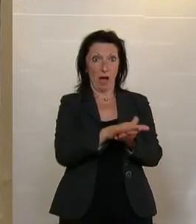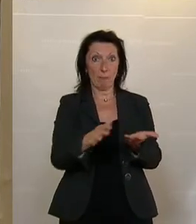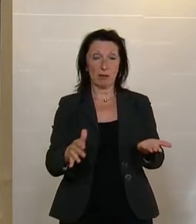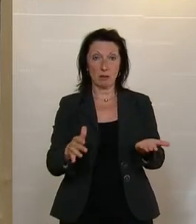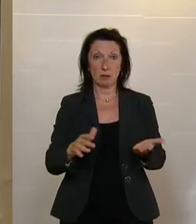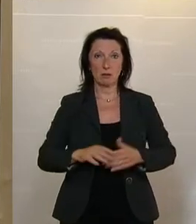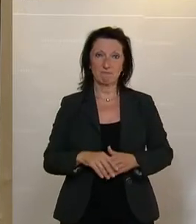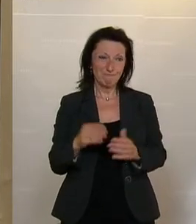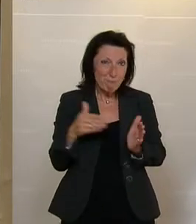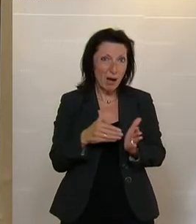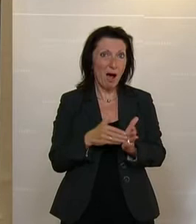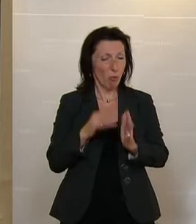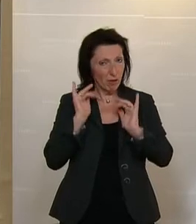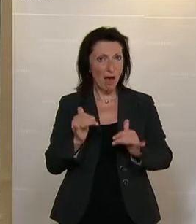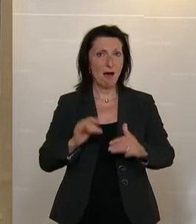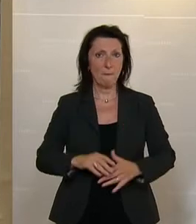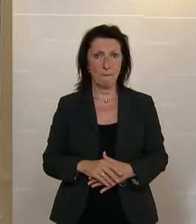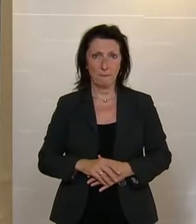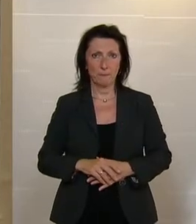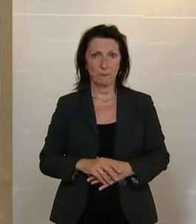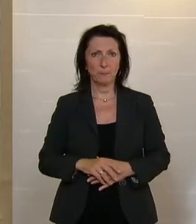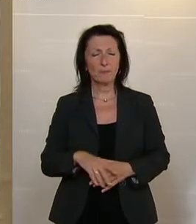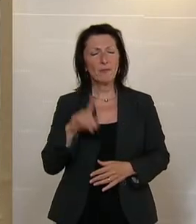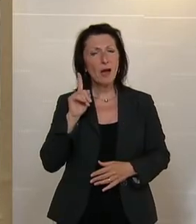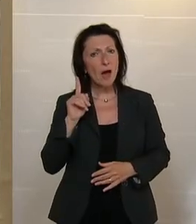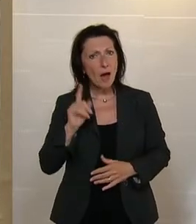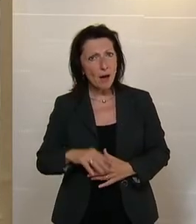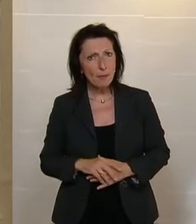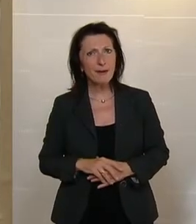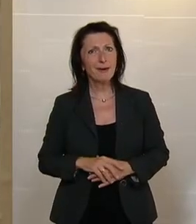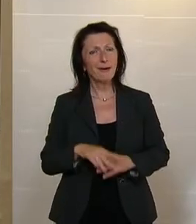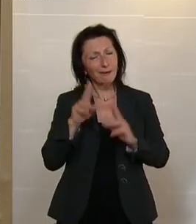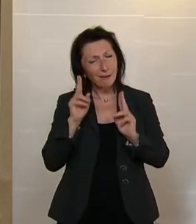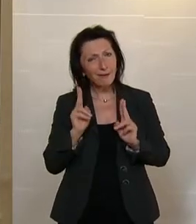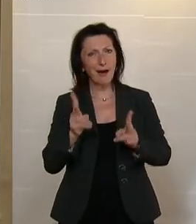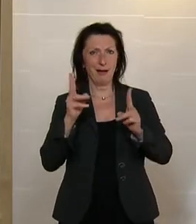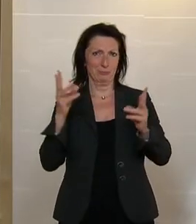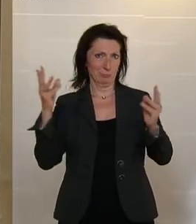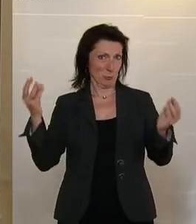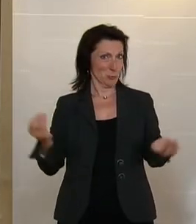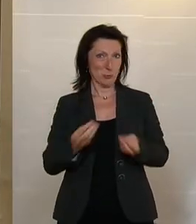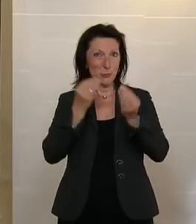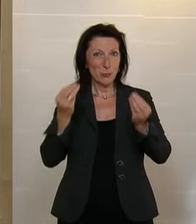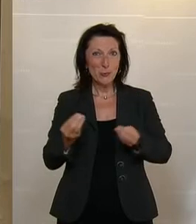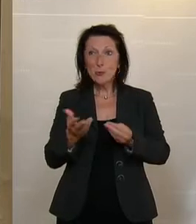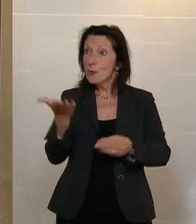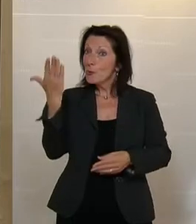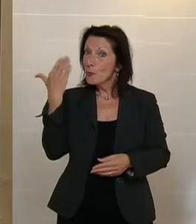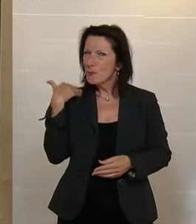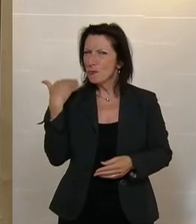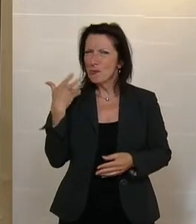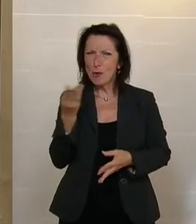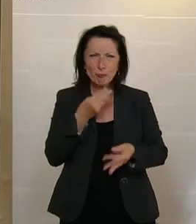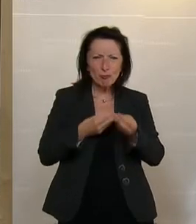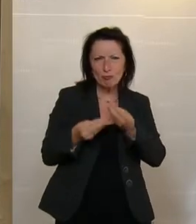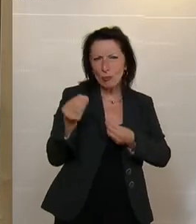Das ist auch notwendig. Aber wir können es aufgrund dessen, weil in der Vergangenheit ordentlich